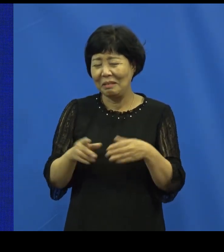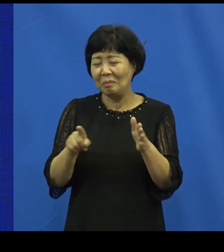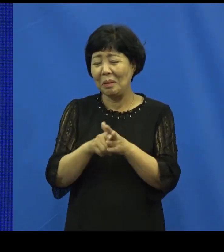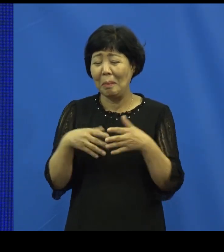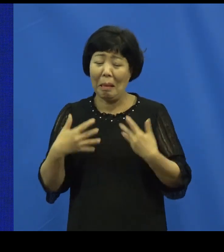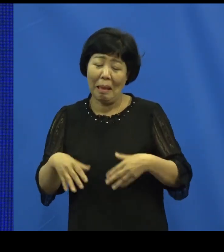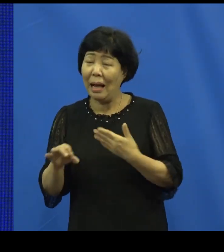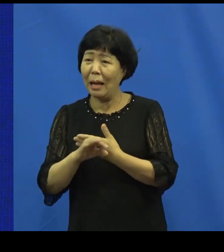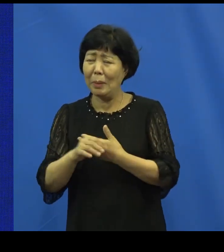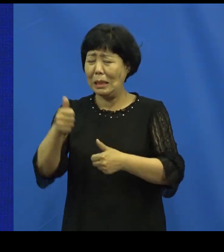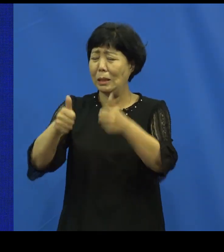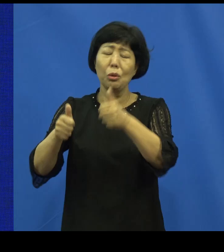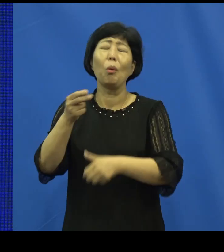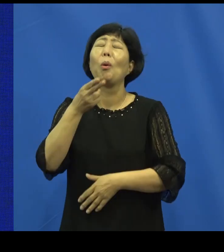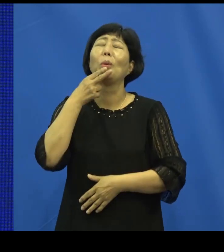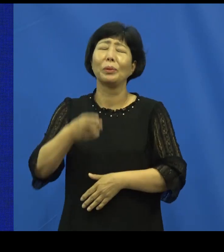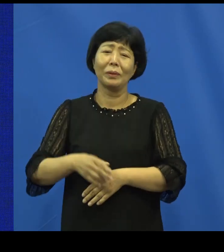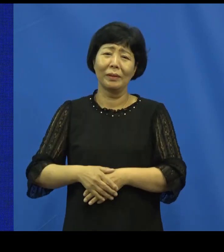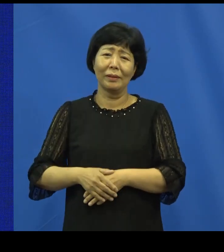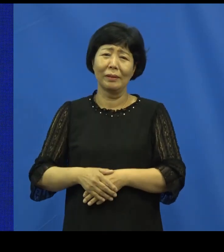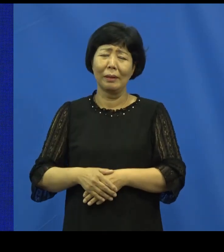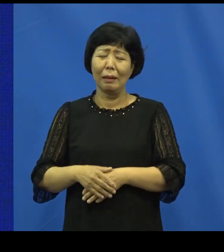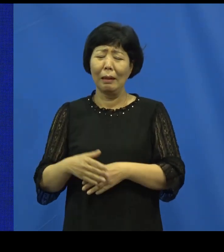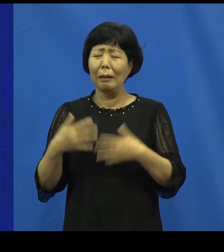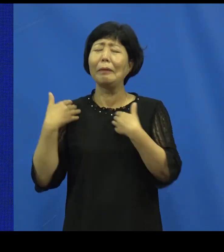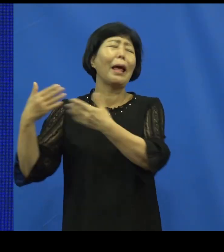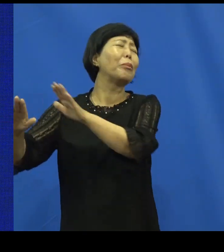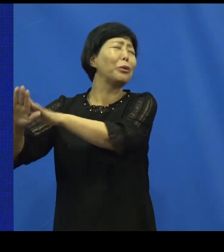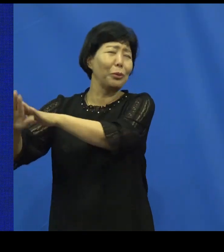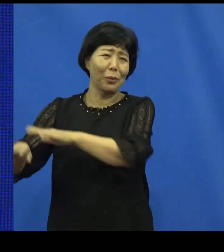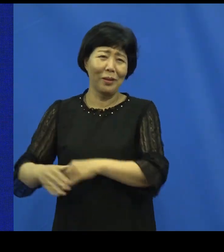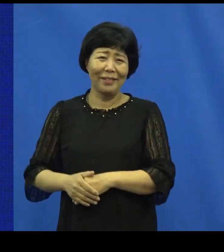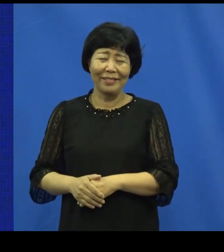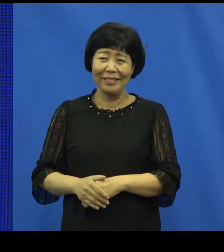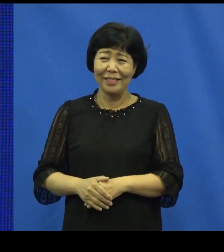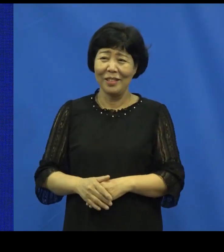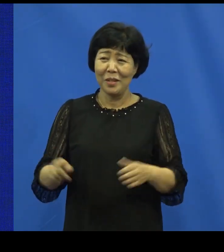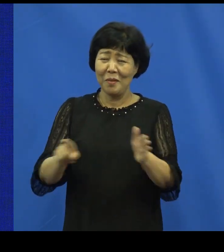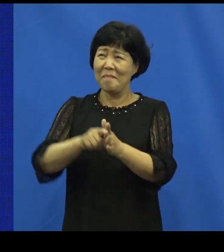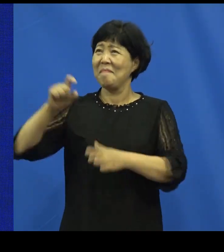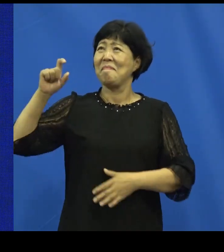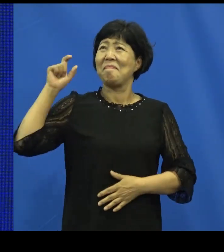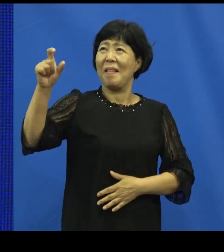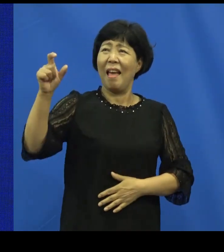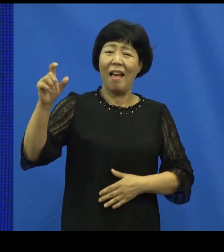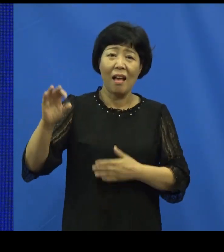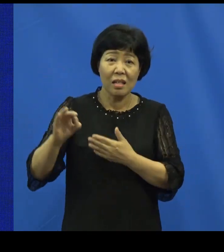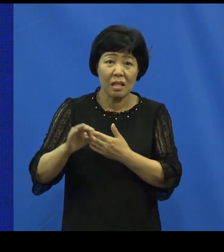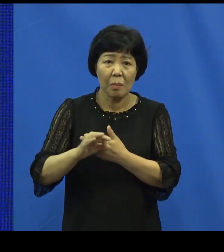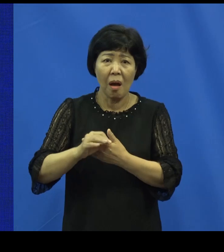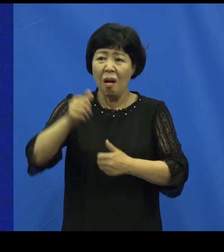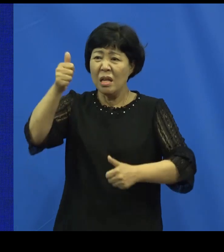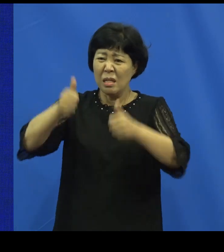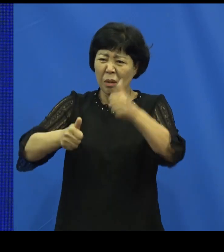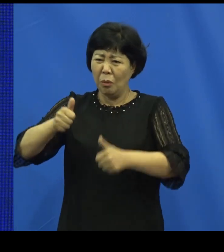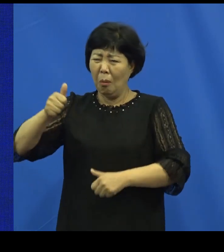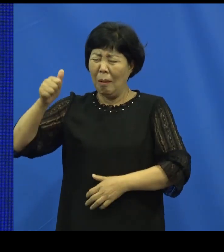너 나이롱이잖아. 뭘 시험해요. 그냥 그대로 두는 거죠. 센 믿음을 가지면요, 세게 들어와요.